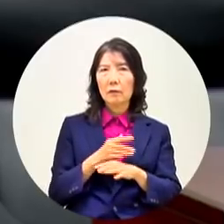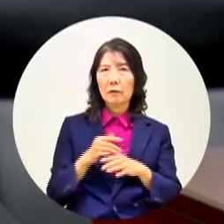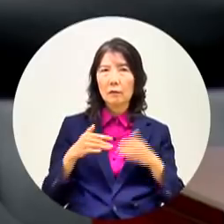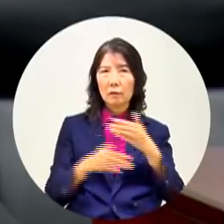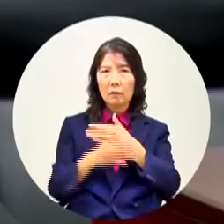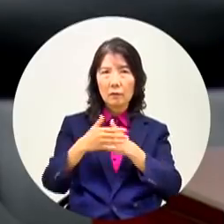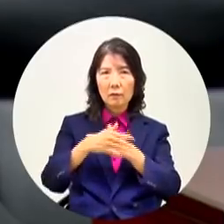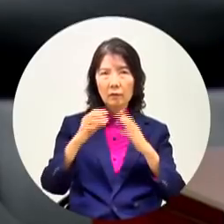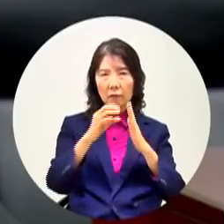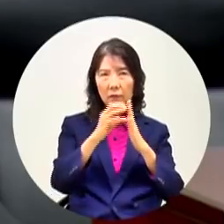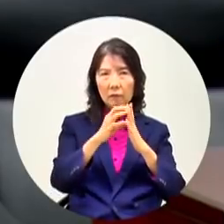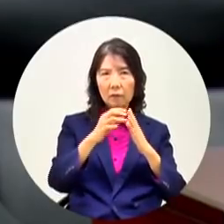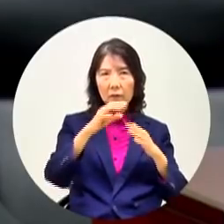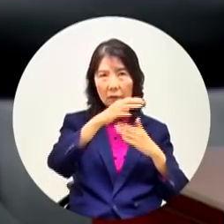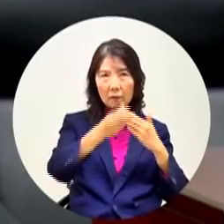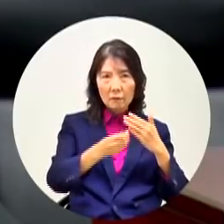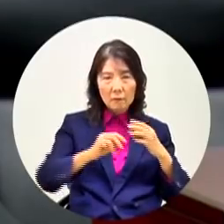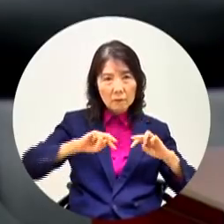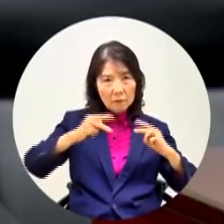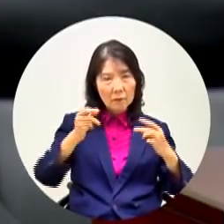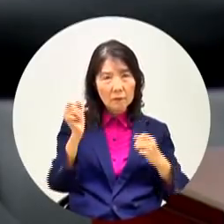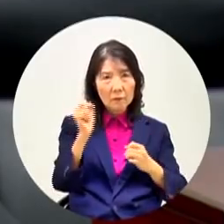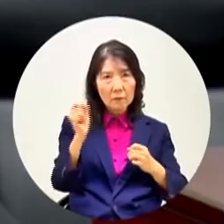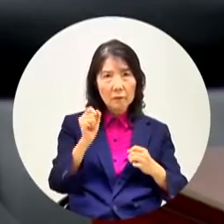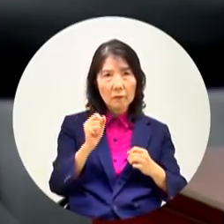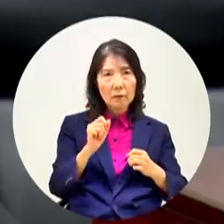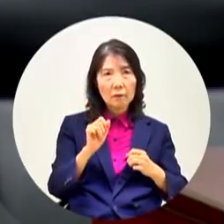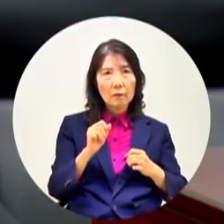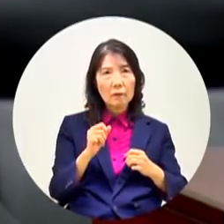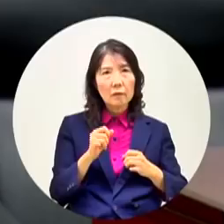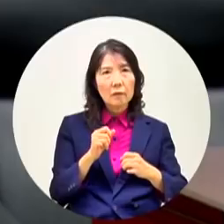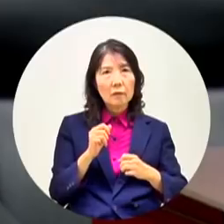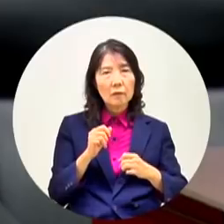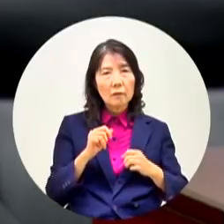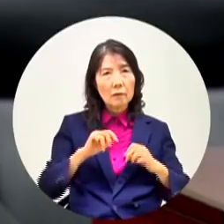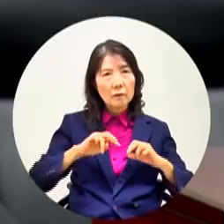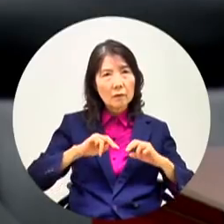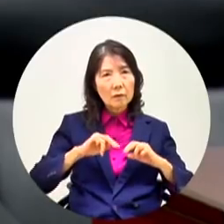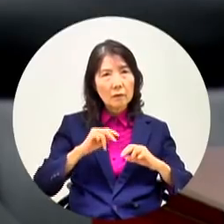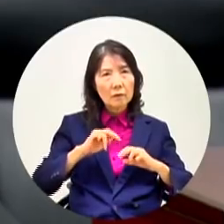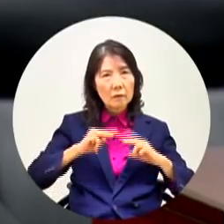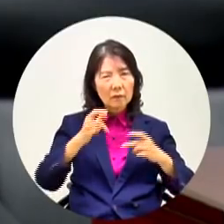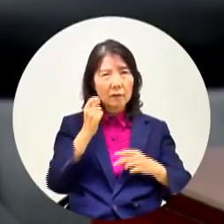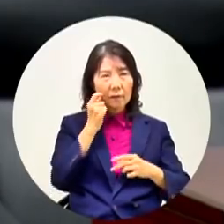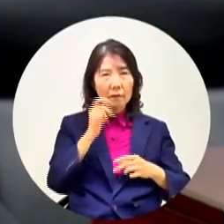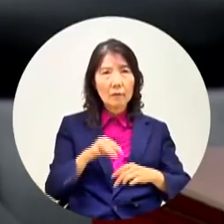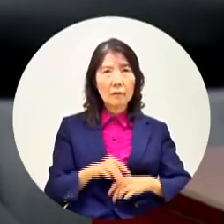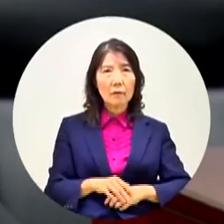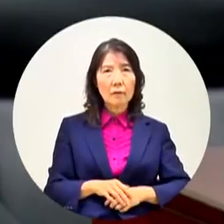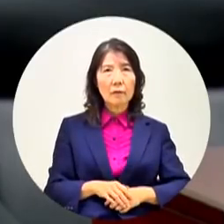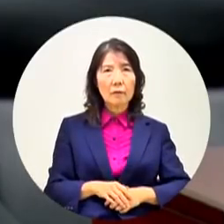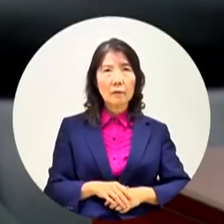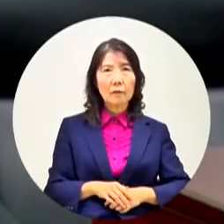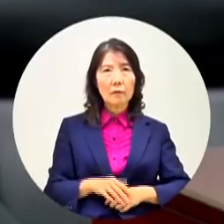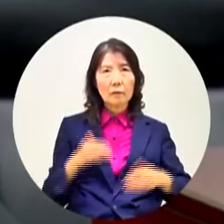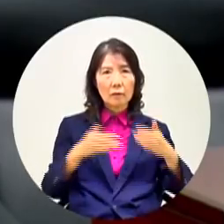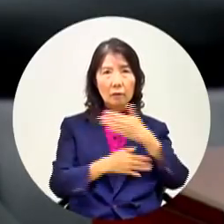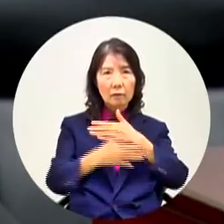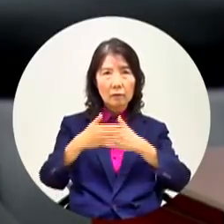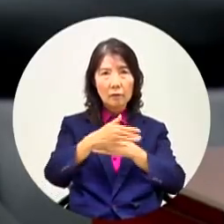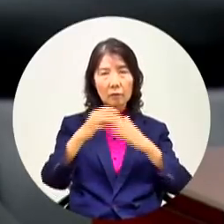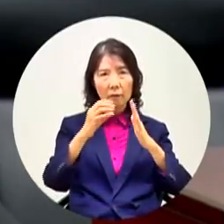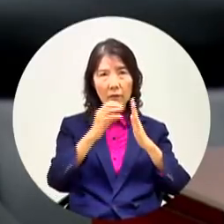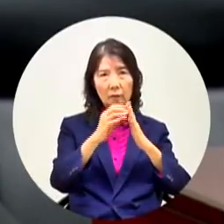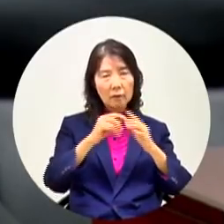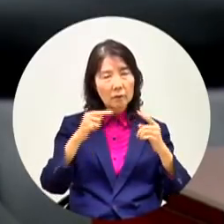这法规上他们有办法去改变，他们要去改变是很困难的事情。是说，咱跟交通局来